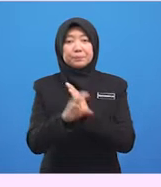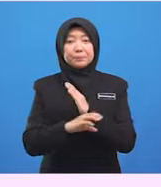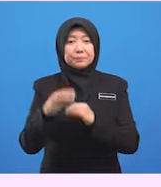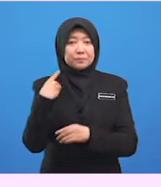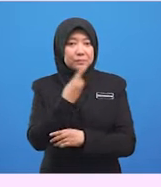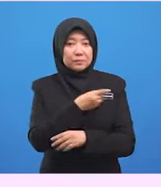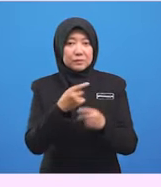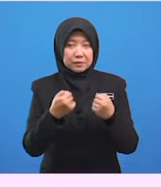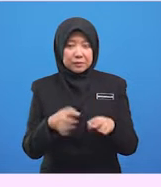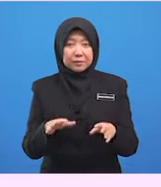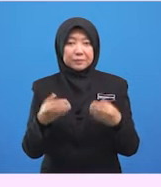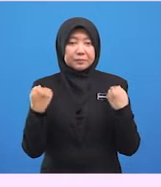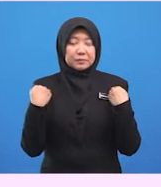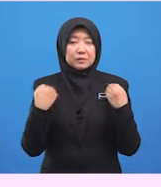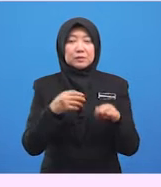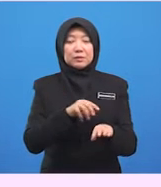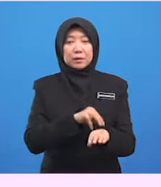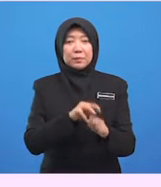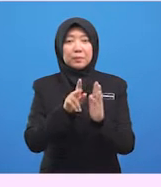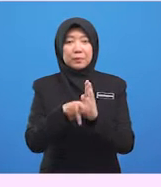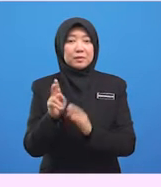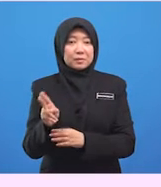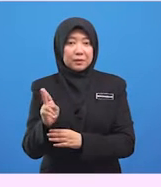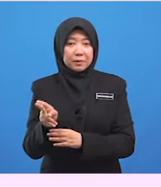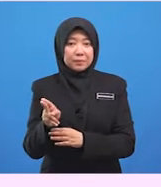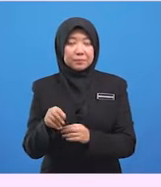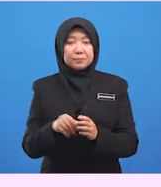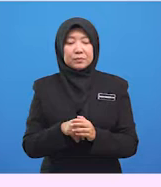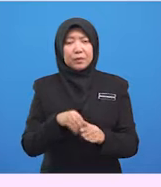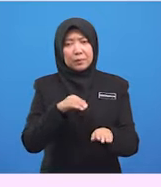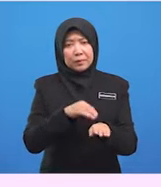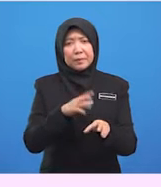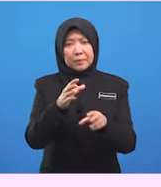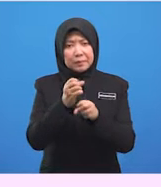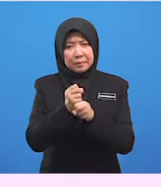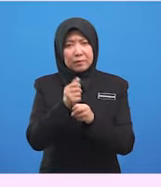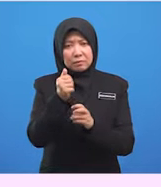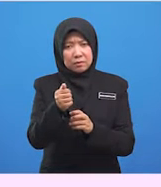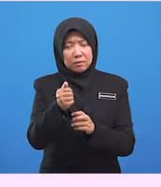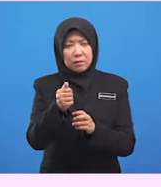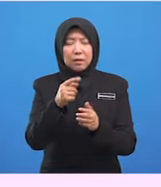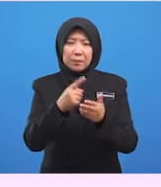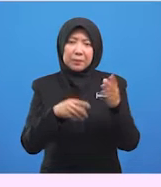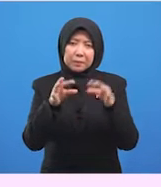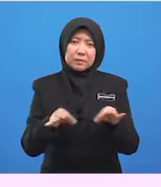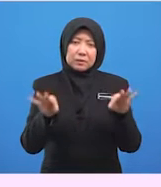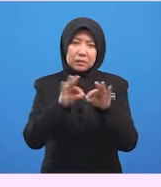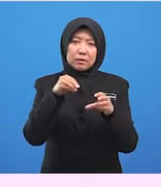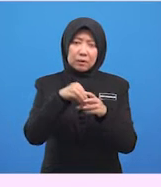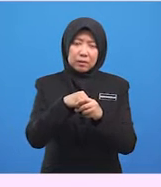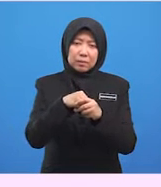negara kita telah mengalami zaman prasejarah pada berapa anda apakah kepentingan